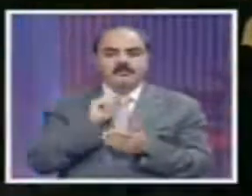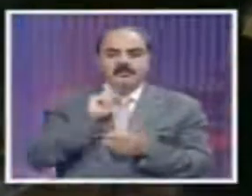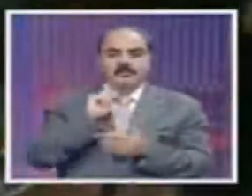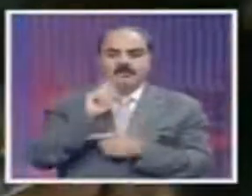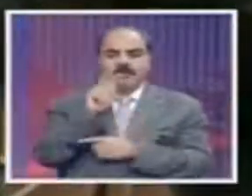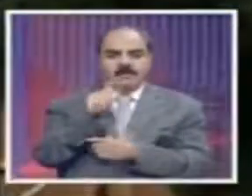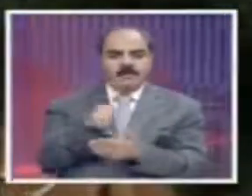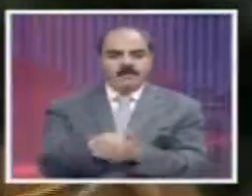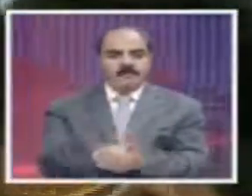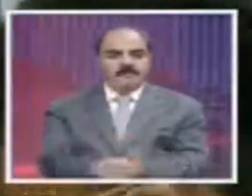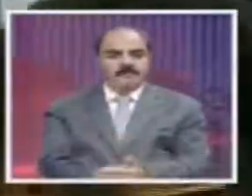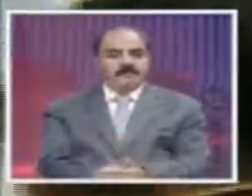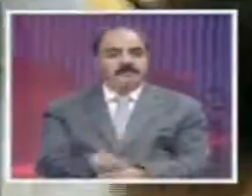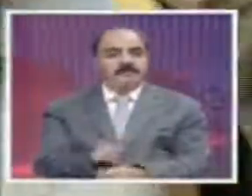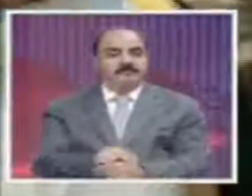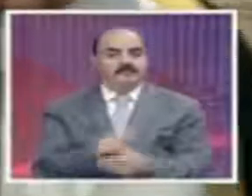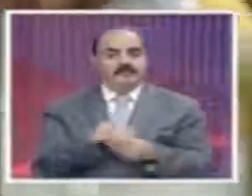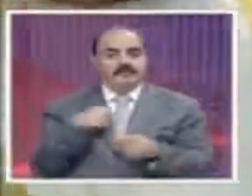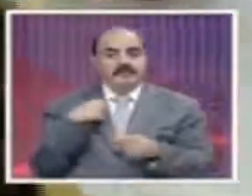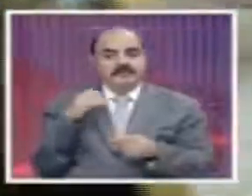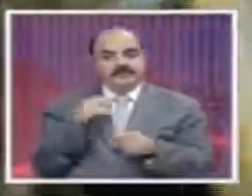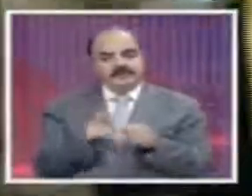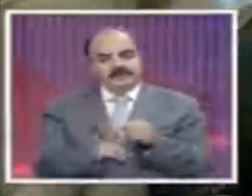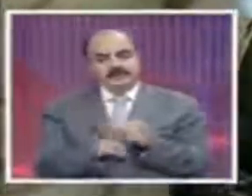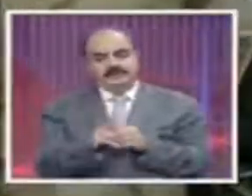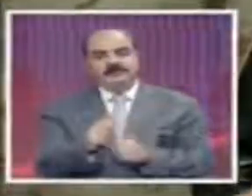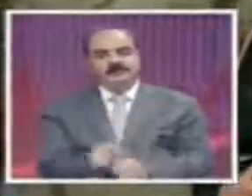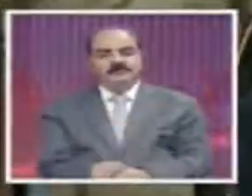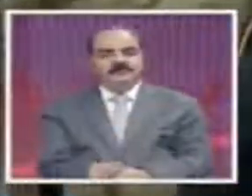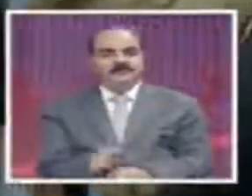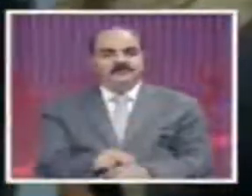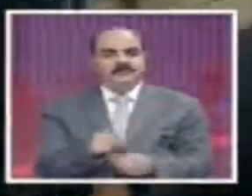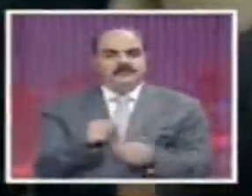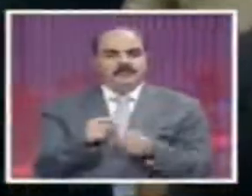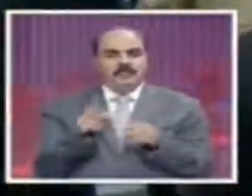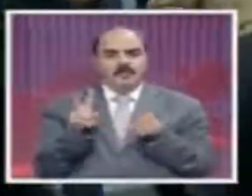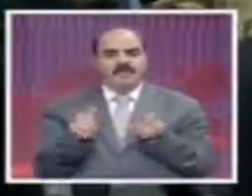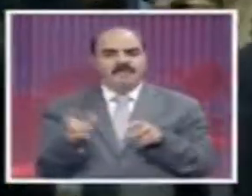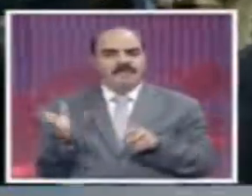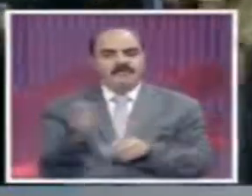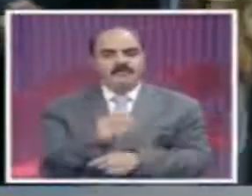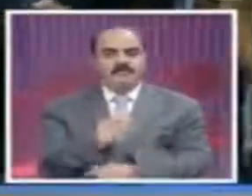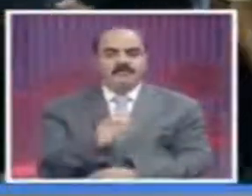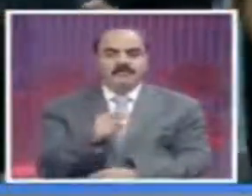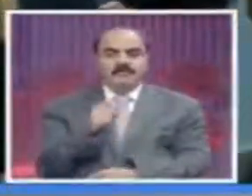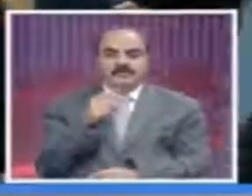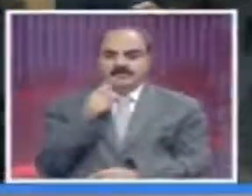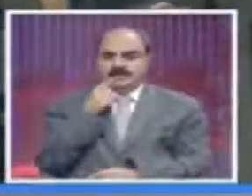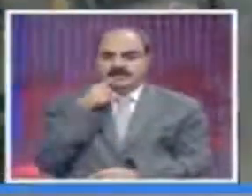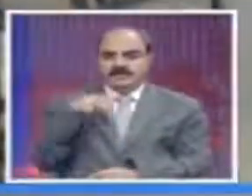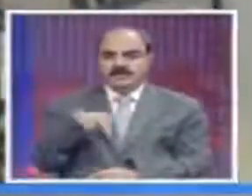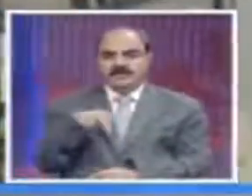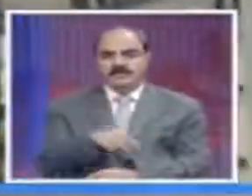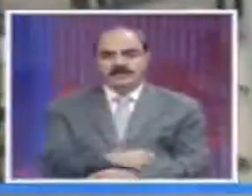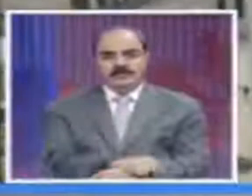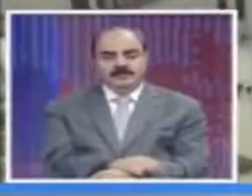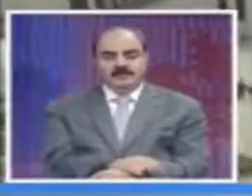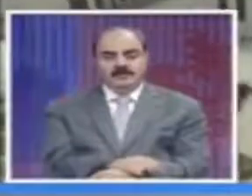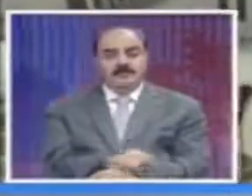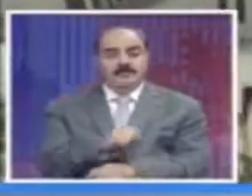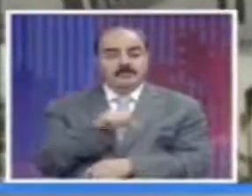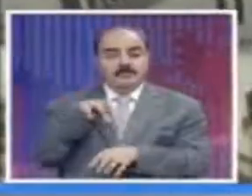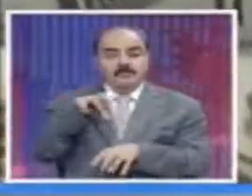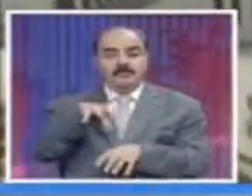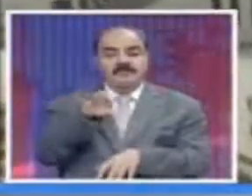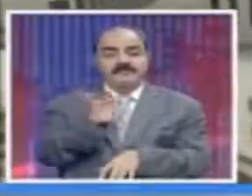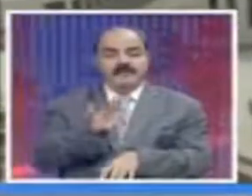سيناء، والذي افتتحه الرئيس عبد الفتاح السيسي بعد توقف دام أكثر من 8 أعوام. ويقع متحف شرم